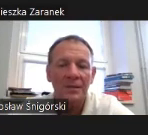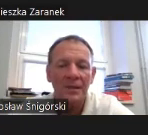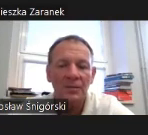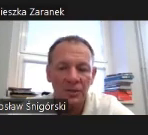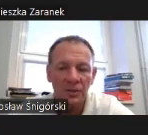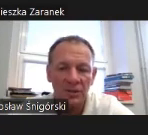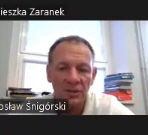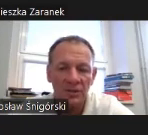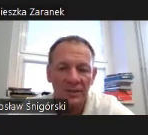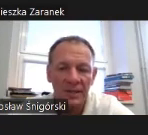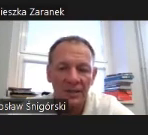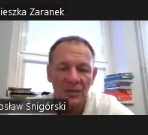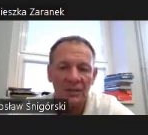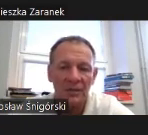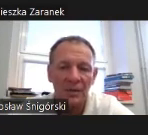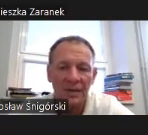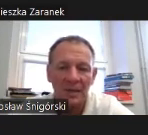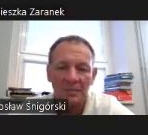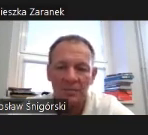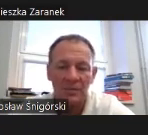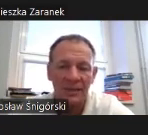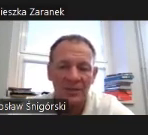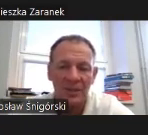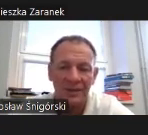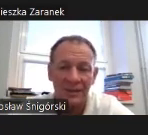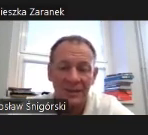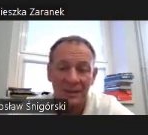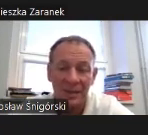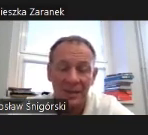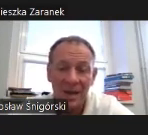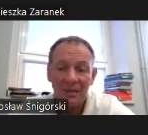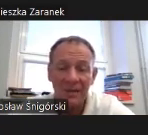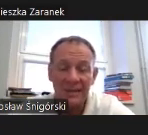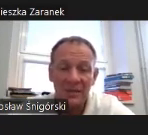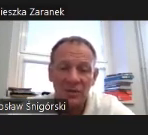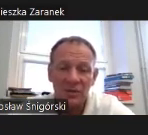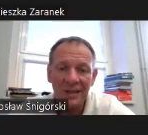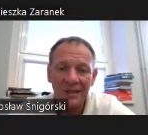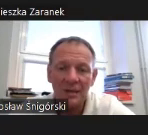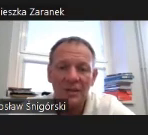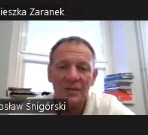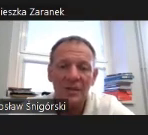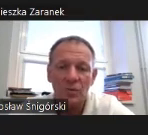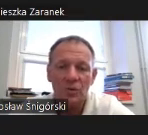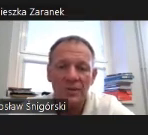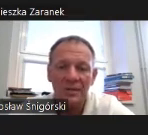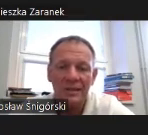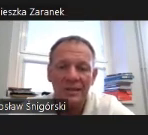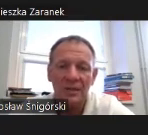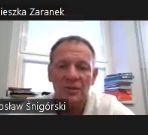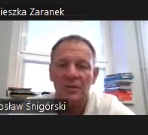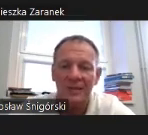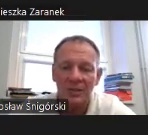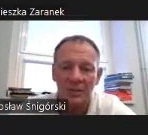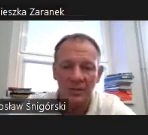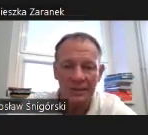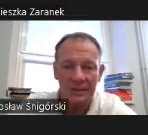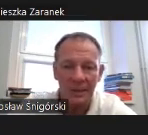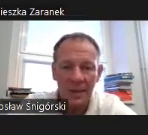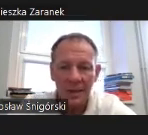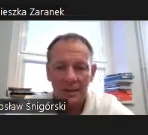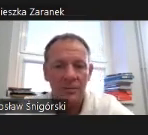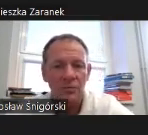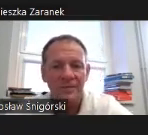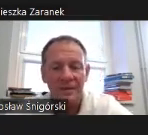tylko dla niego 10 godzin zajęć indywidualnych plus zajęcia rewalidacyjne, więc koszt takiego jednego ucznia to jest 118